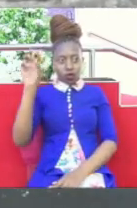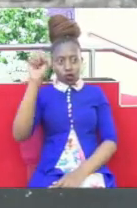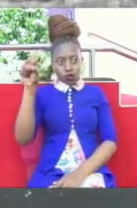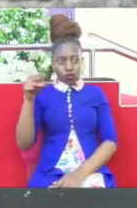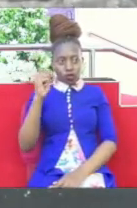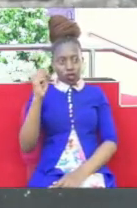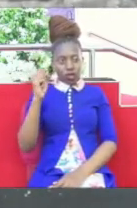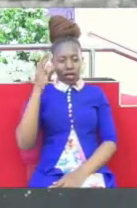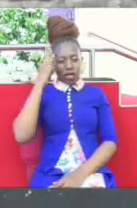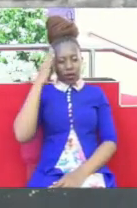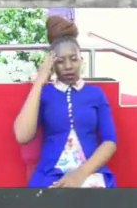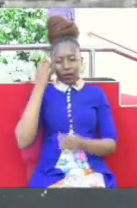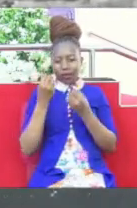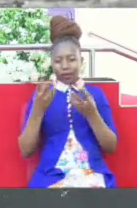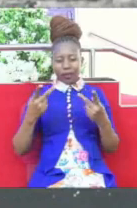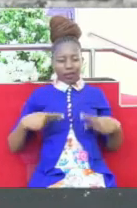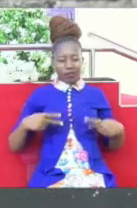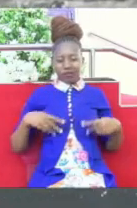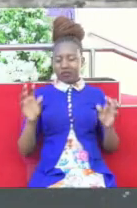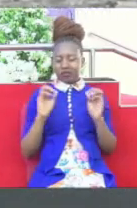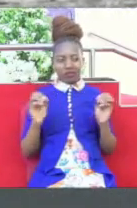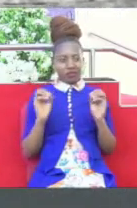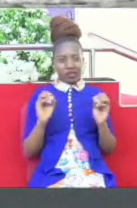hakuna Myahudi wanted